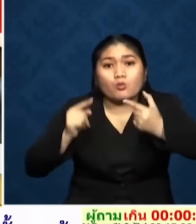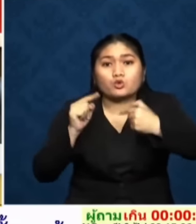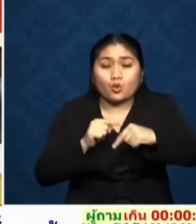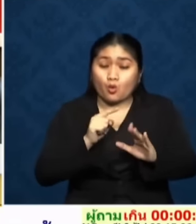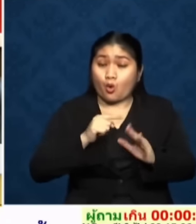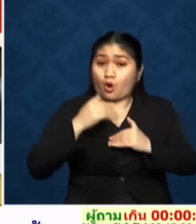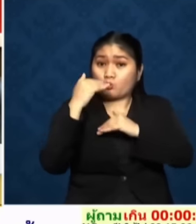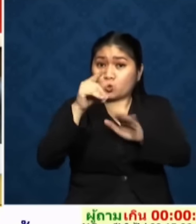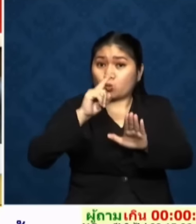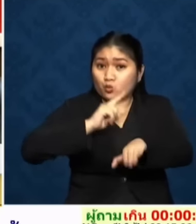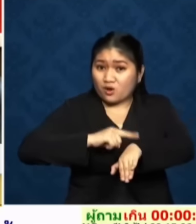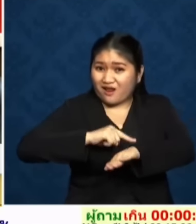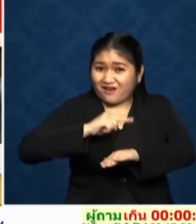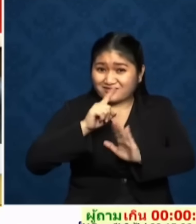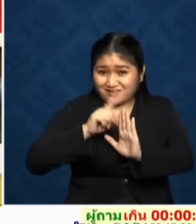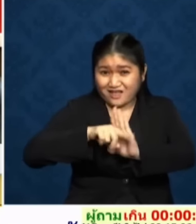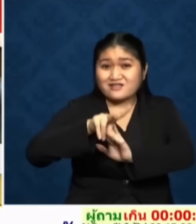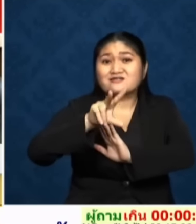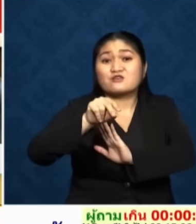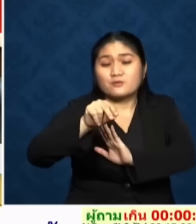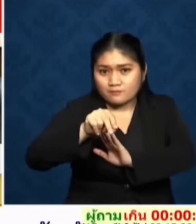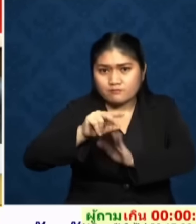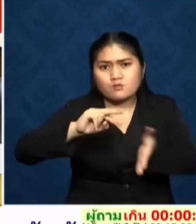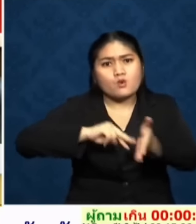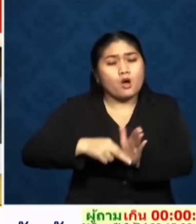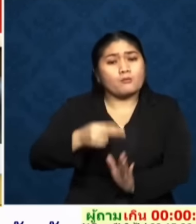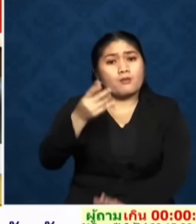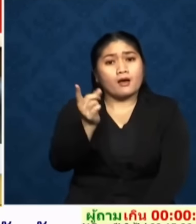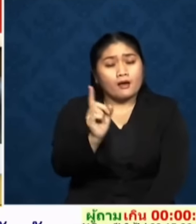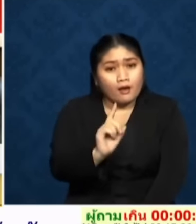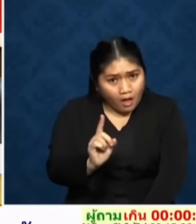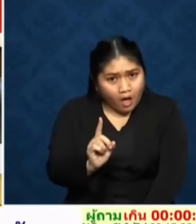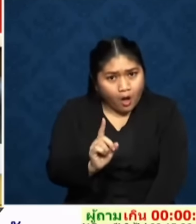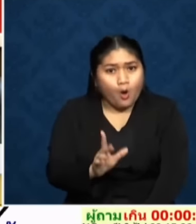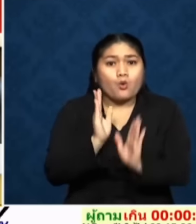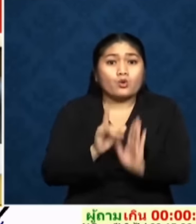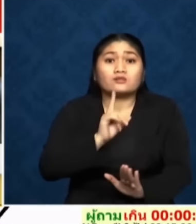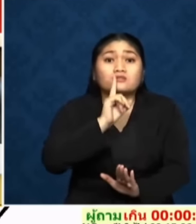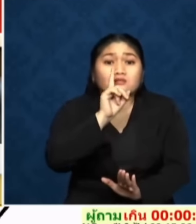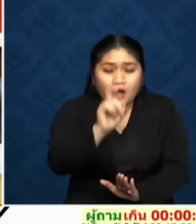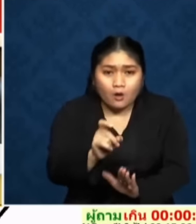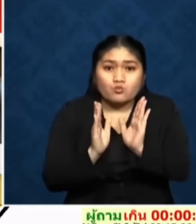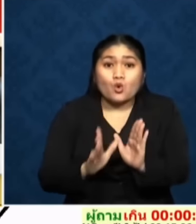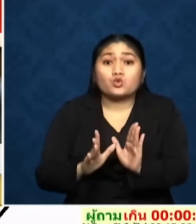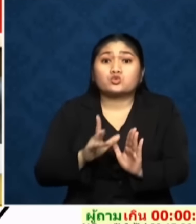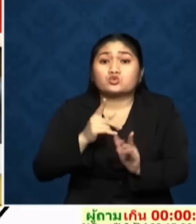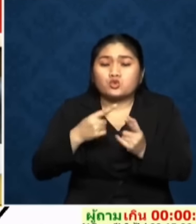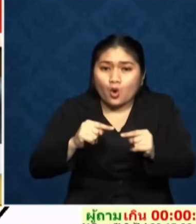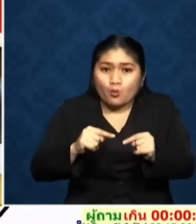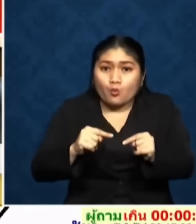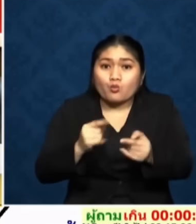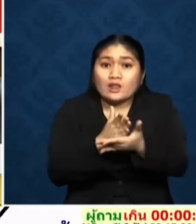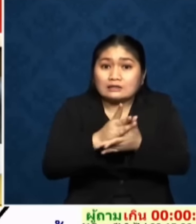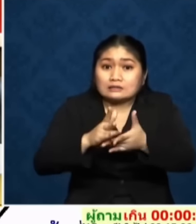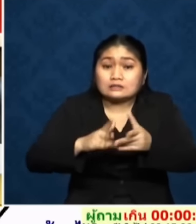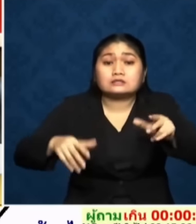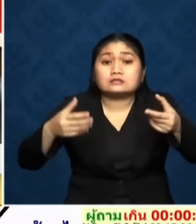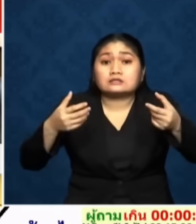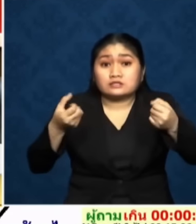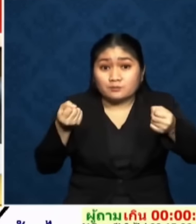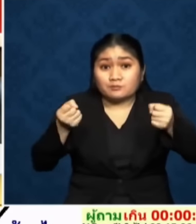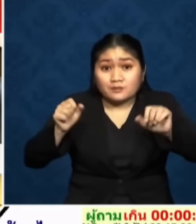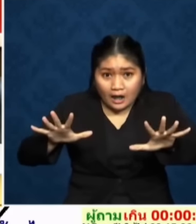นาทีแปลว่าผู้ถามและผู้ตอบมีเวลาคนละครึ่งคือ15นาทีที่